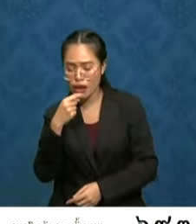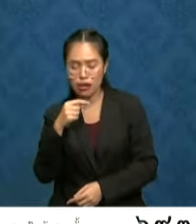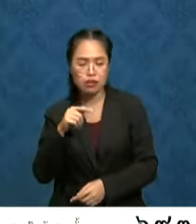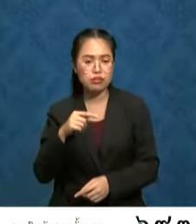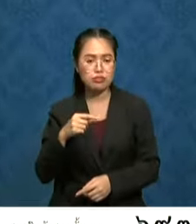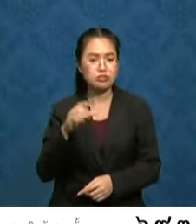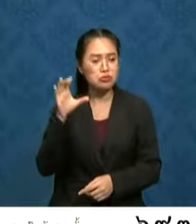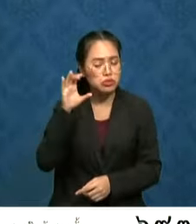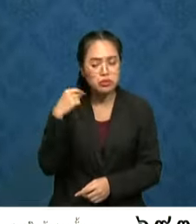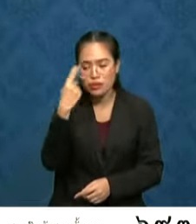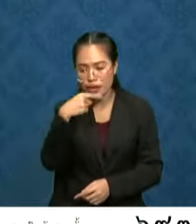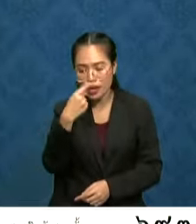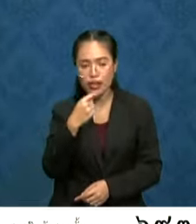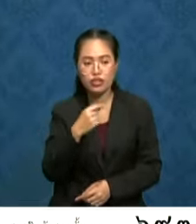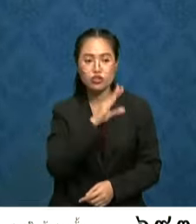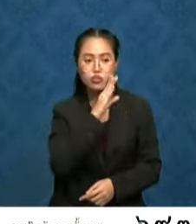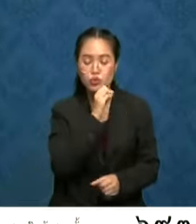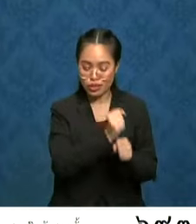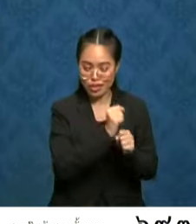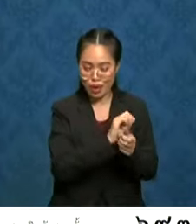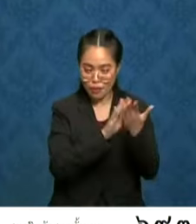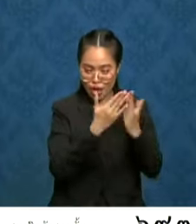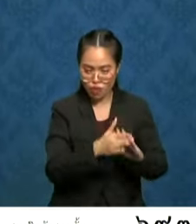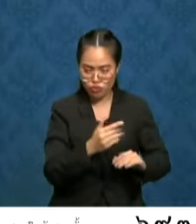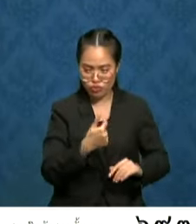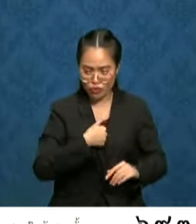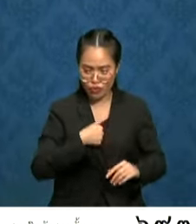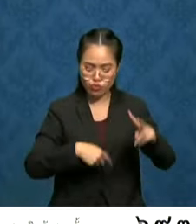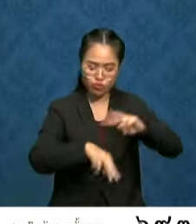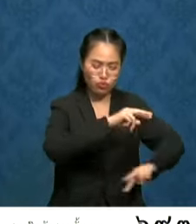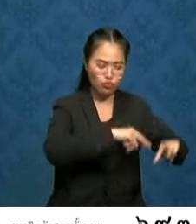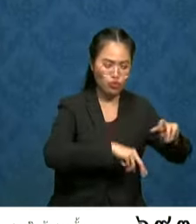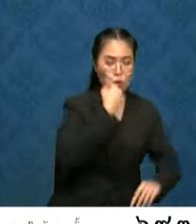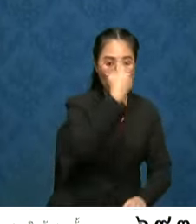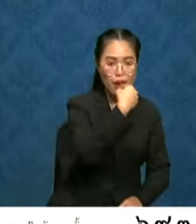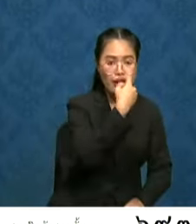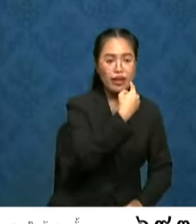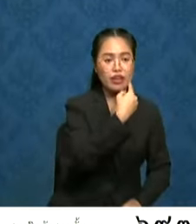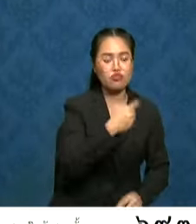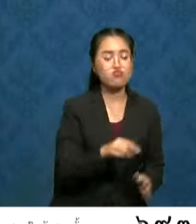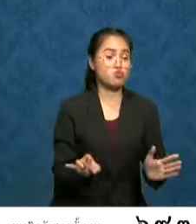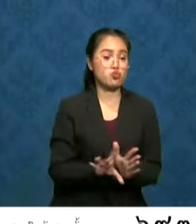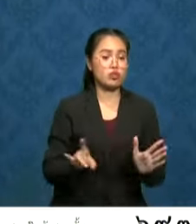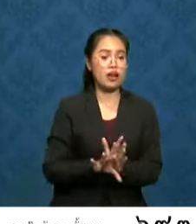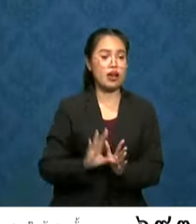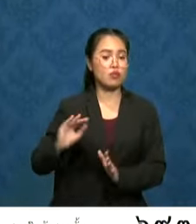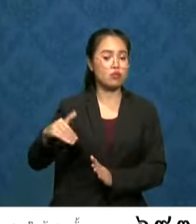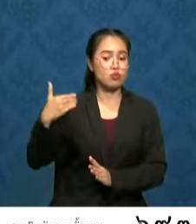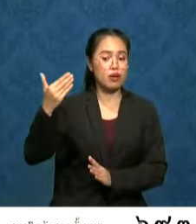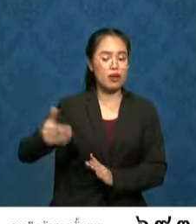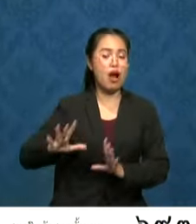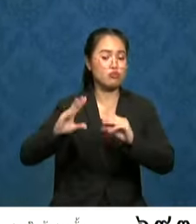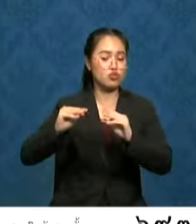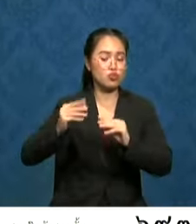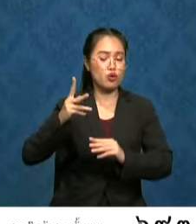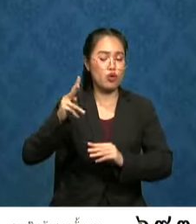พอทำแล้วก็ไม่รู้ว่าต้องไปตรวจสอบใครที่เป็นต้นทางยิ่งไปกว่านั้นค่ะถ้าสุดท้ายมันเป็นแบบนี้ต่อไปเนี่ยการประชุม